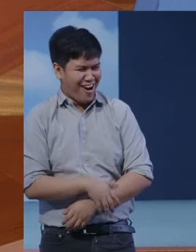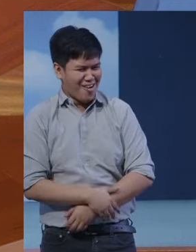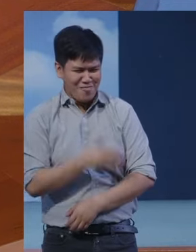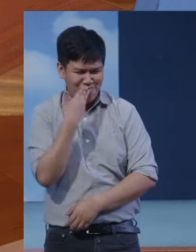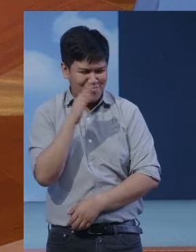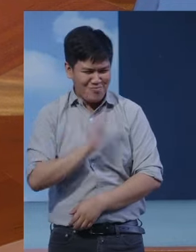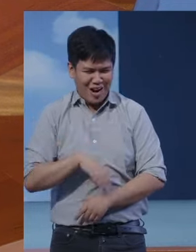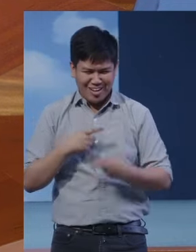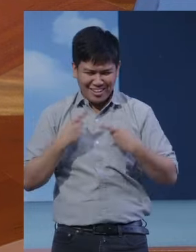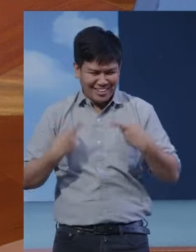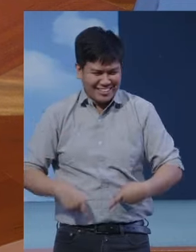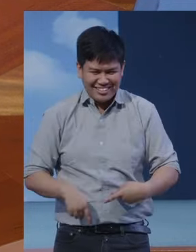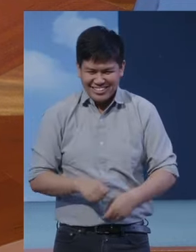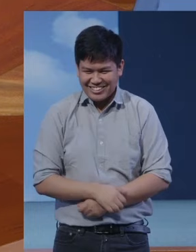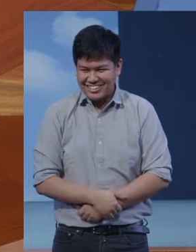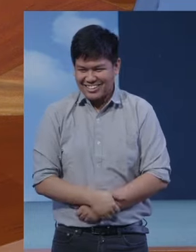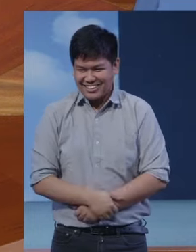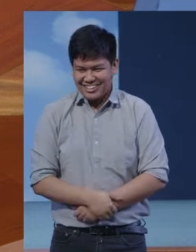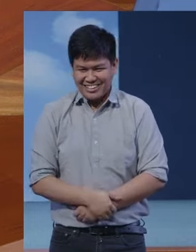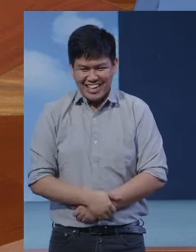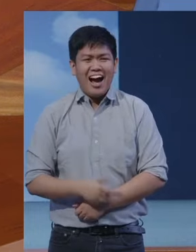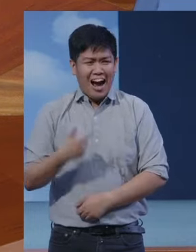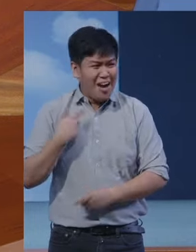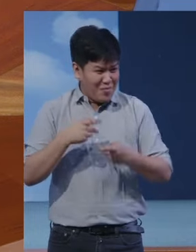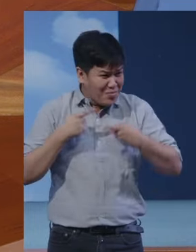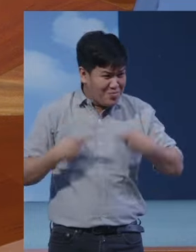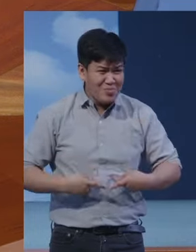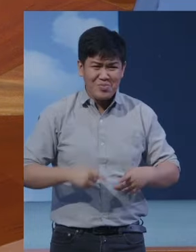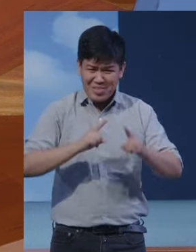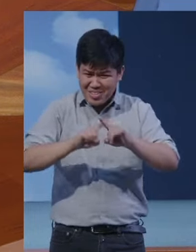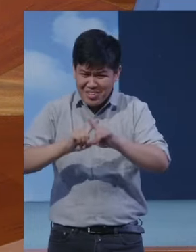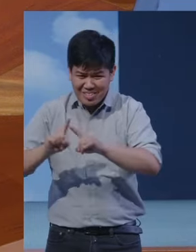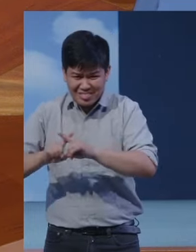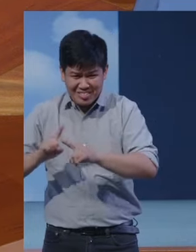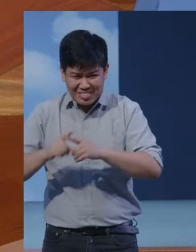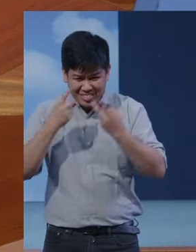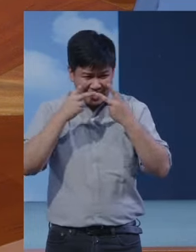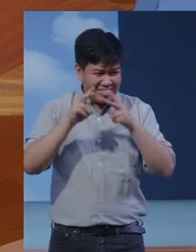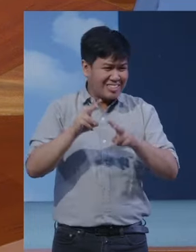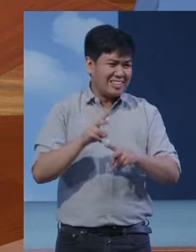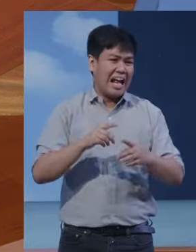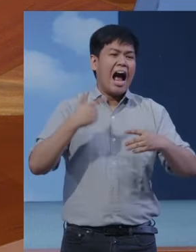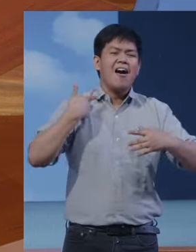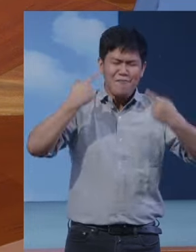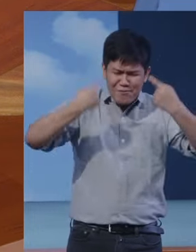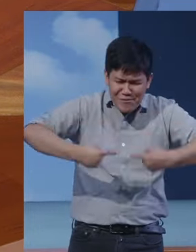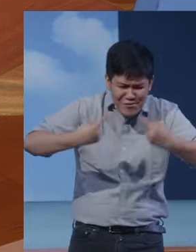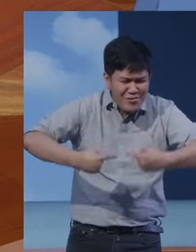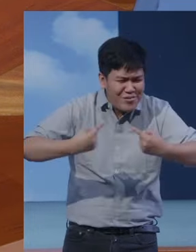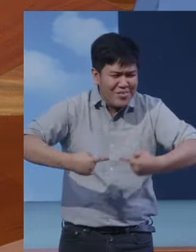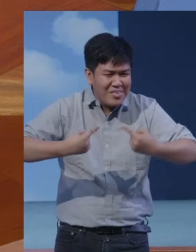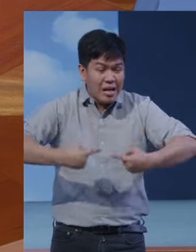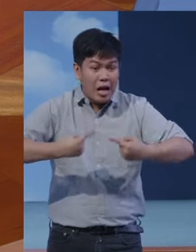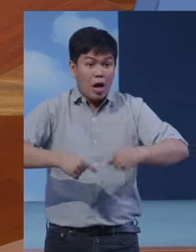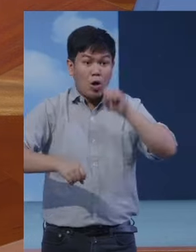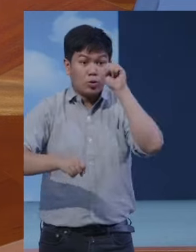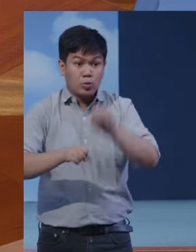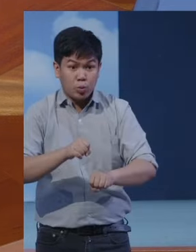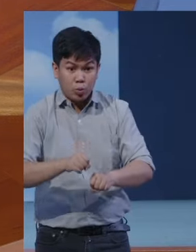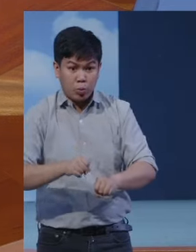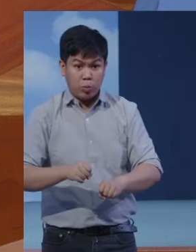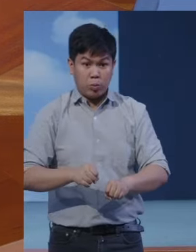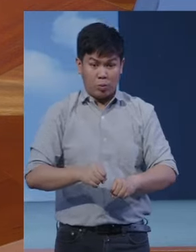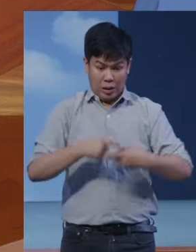no yun yung si rabay ni akiba kaya may Debate kaya nila tinest ang